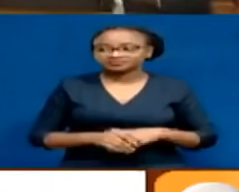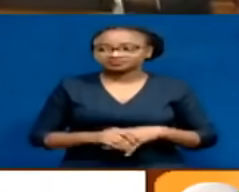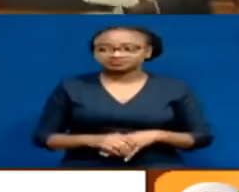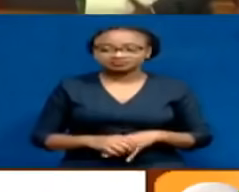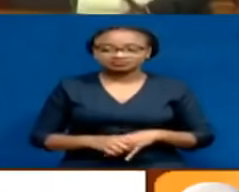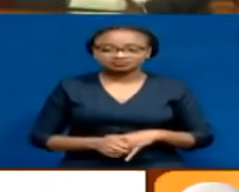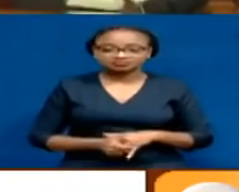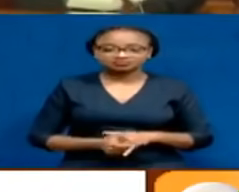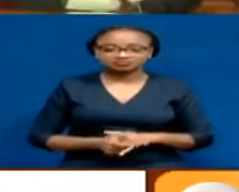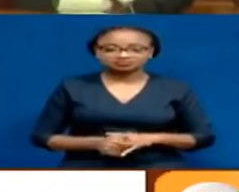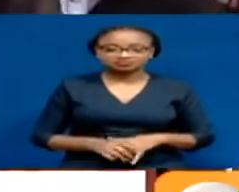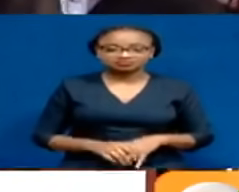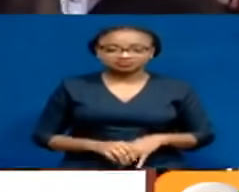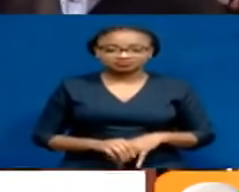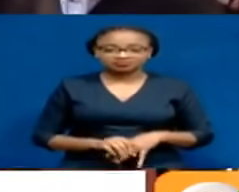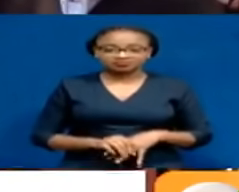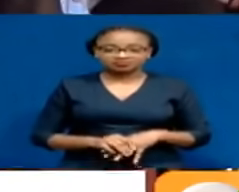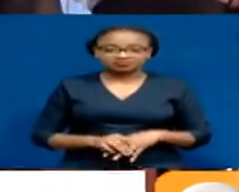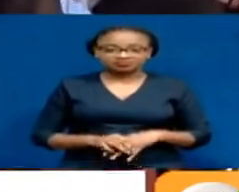Jairus Nga na Chacha Mwita.